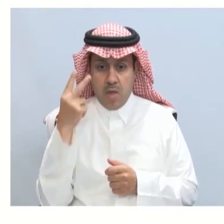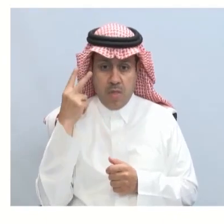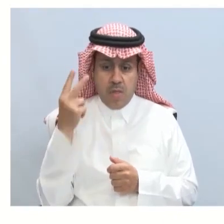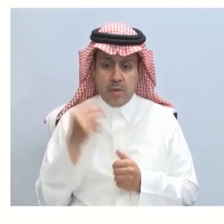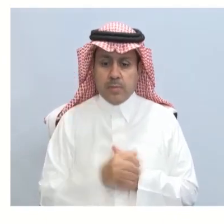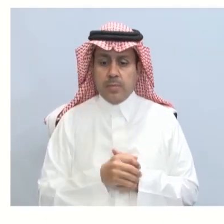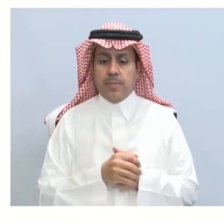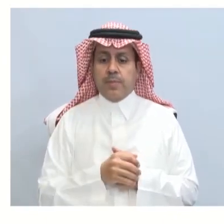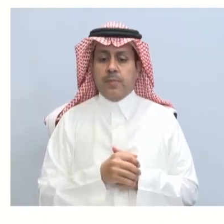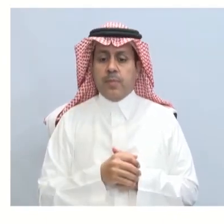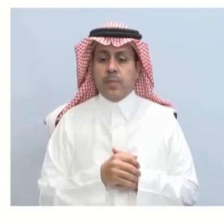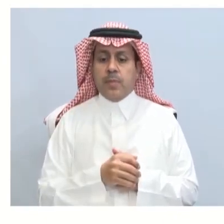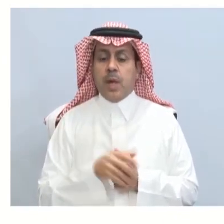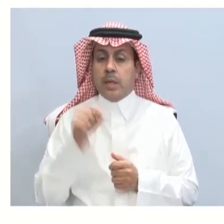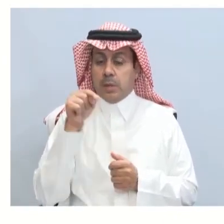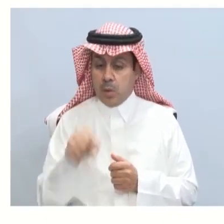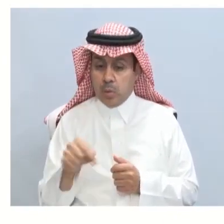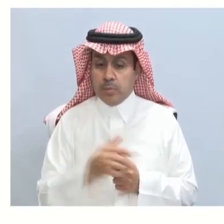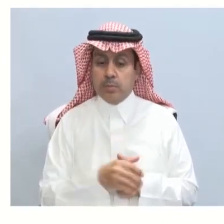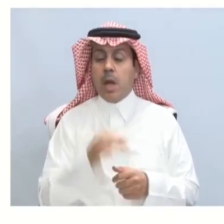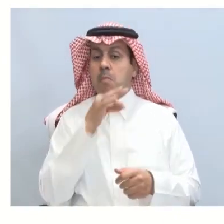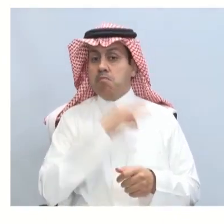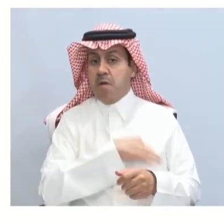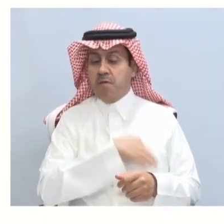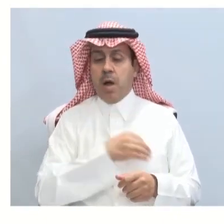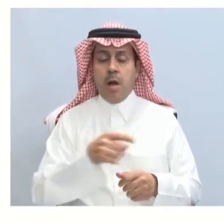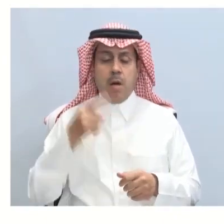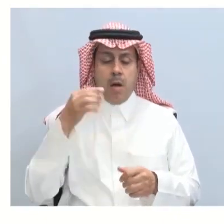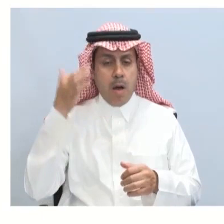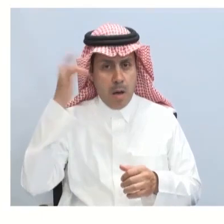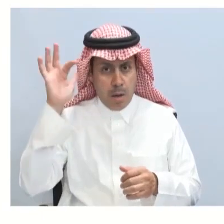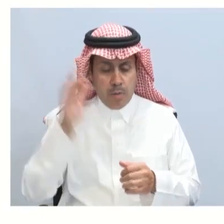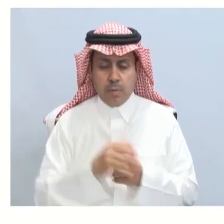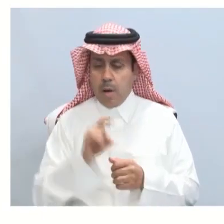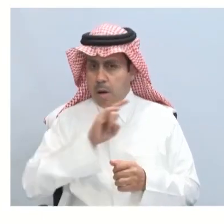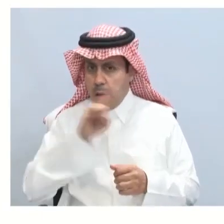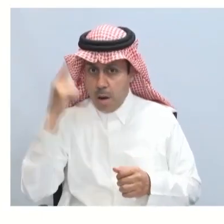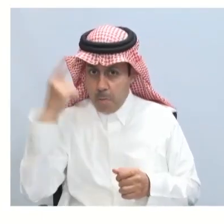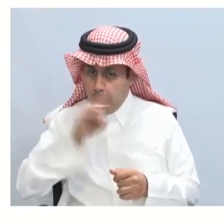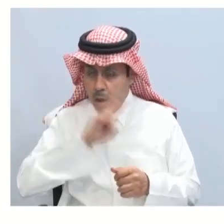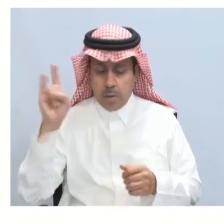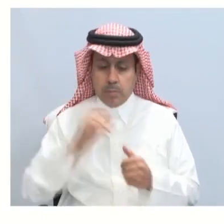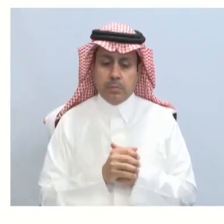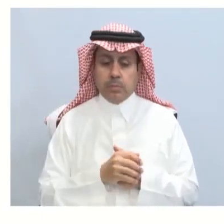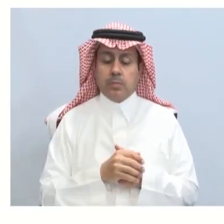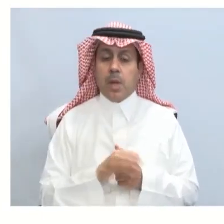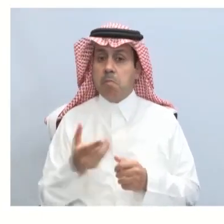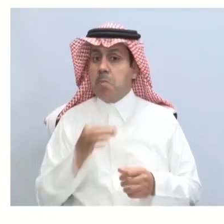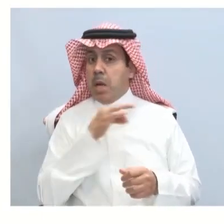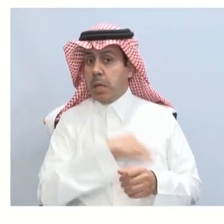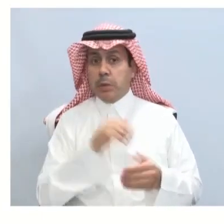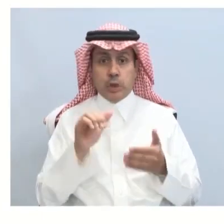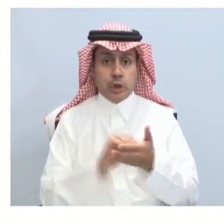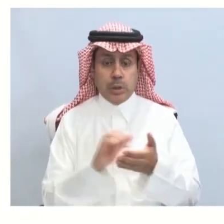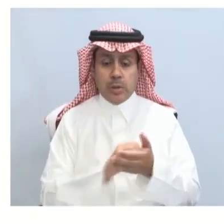هنا الشرط الذي بعده ان تكون المنفعه مباحه وغير محرمه ما الحكمه من اشتراط هذا الشرط